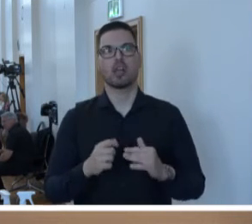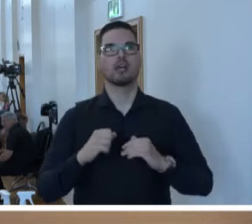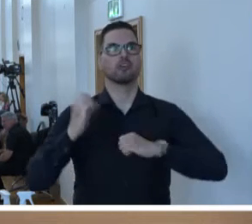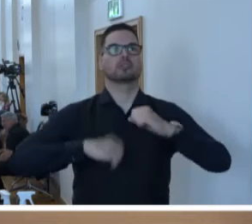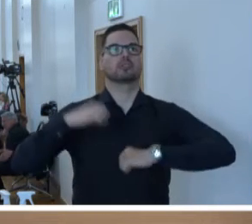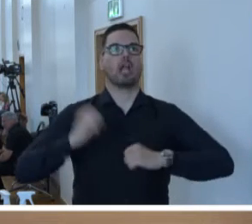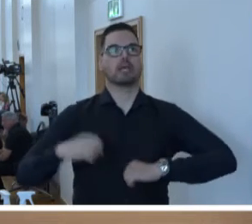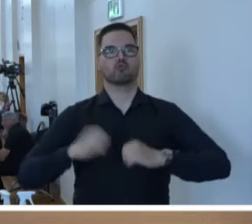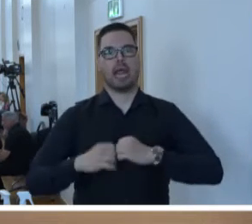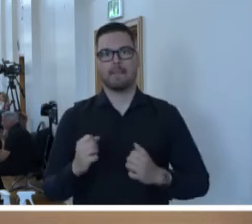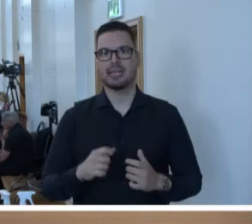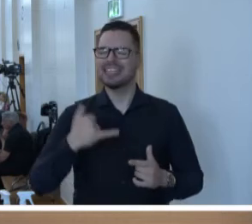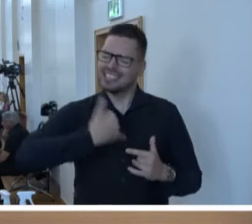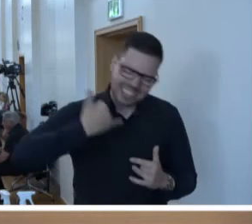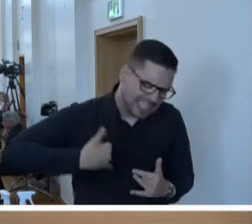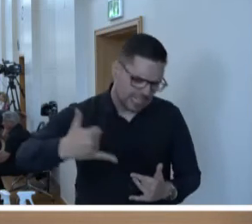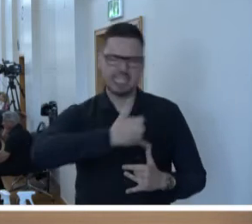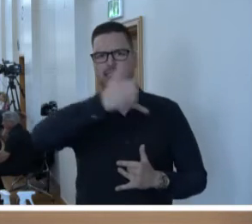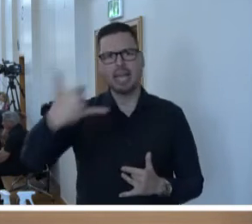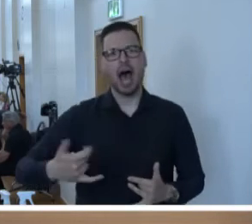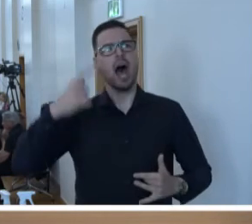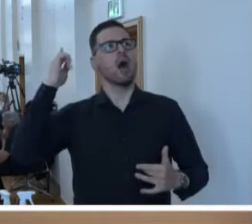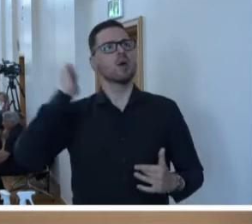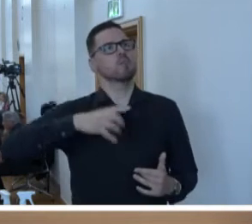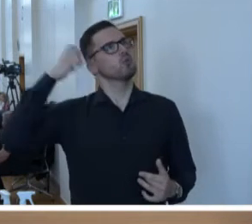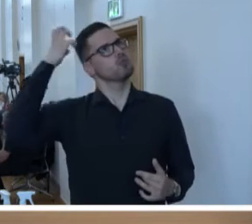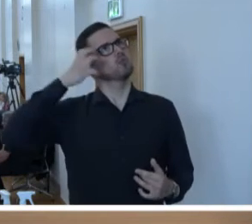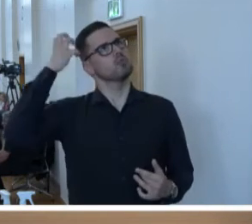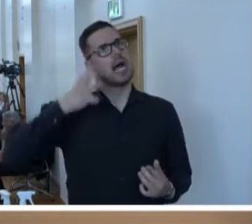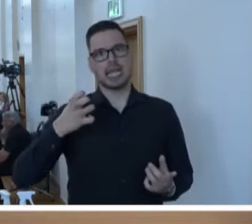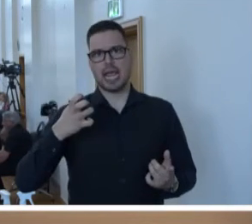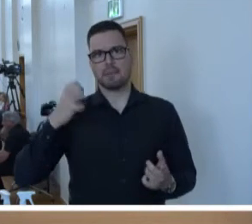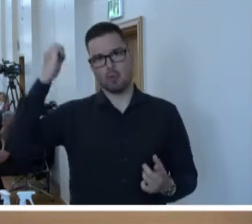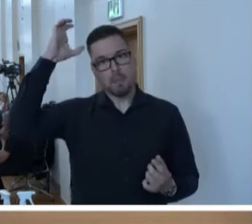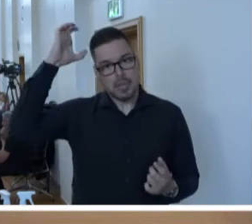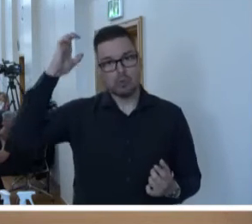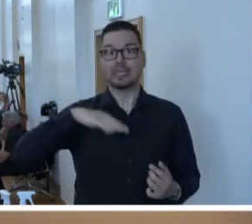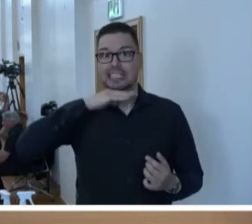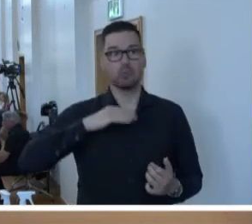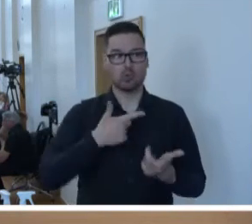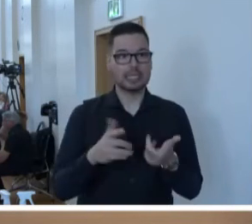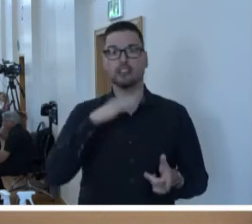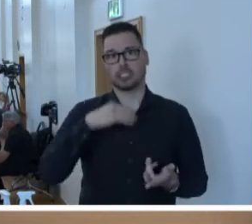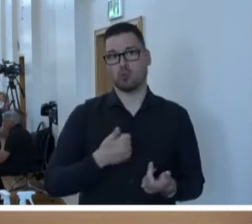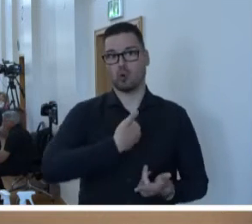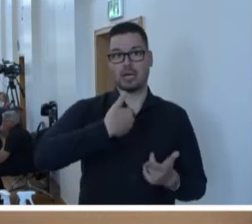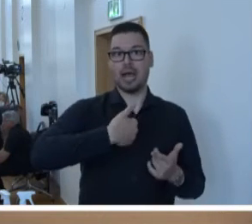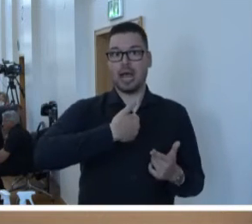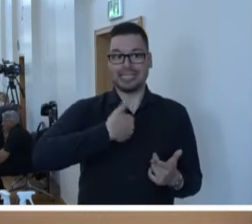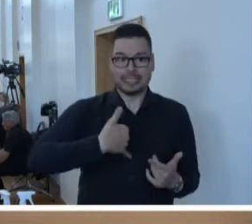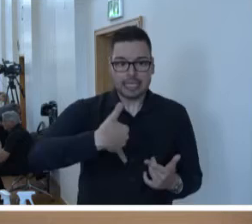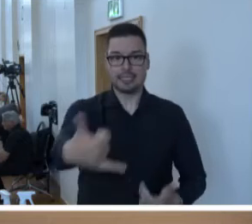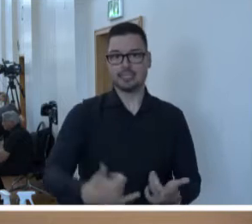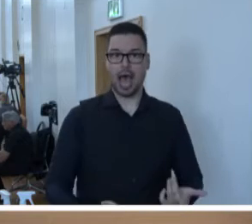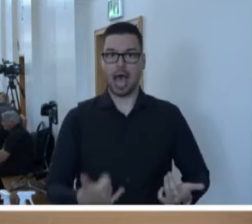Wir werden uns jedes Jahr Gedanken darüber machen müssen, ob das, was wir im Bildungsetat drin haben, reicht oder nicht reicht. Und